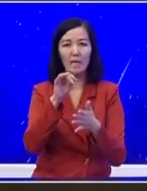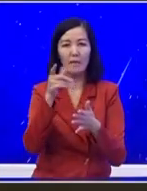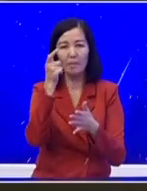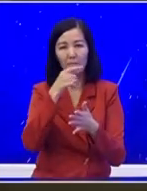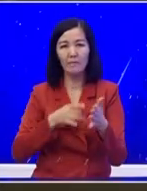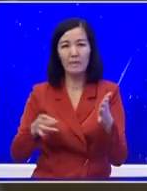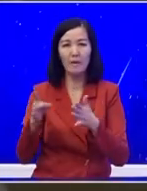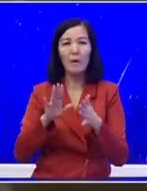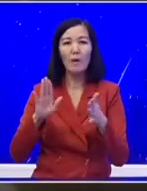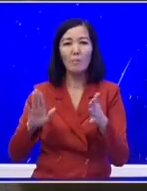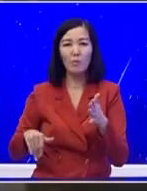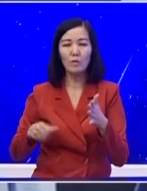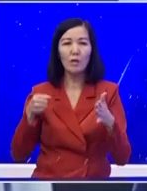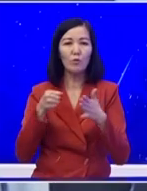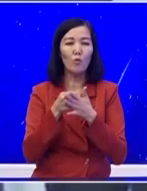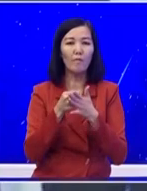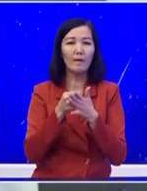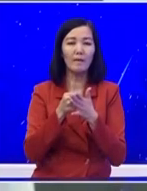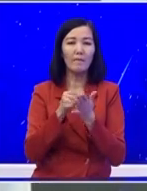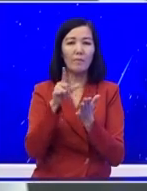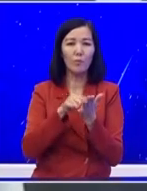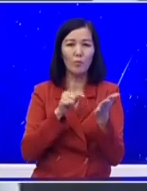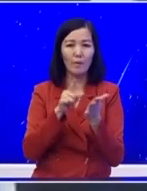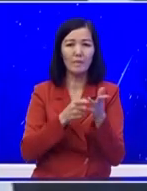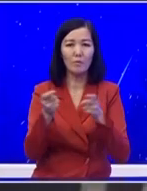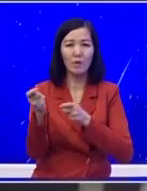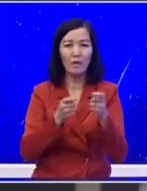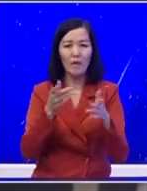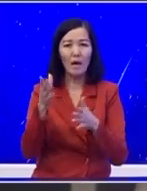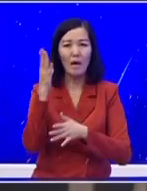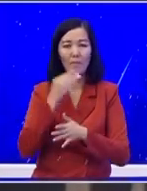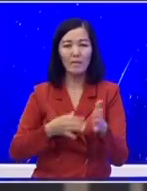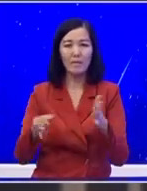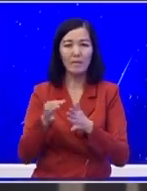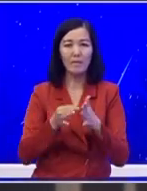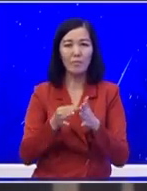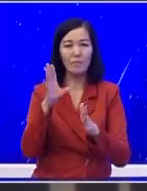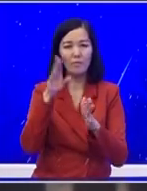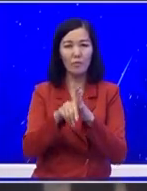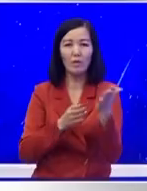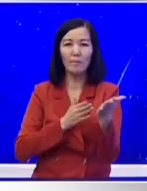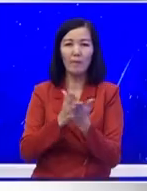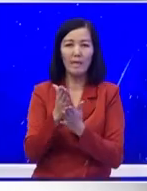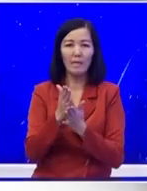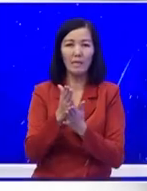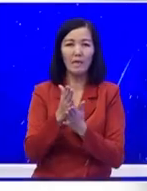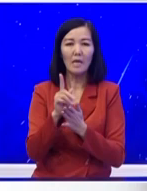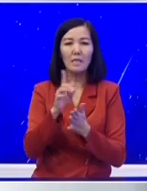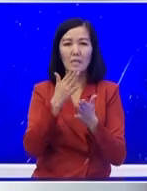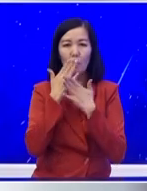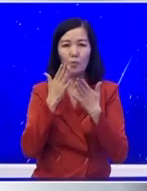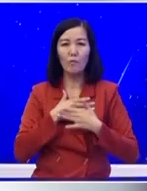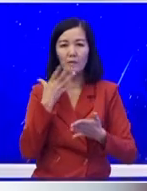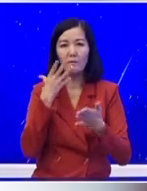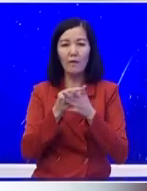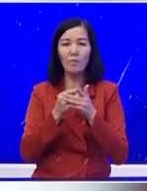районов. После до выхода на заслуженный отдых была руководителем управления внутренней политики Алматинской области. За любовь к своему делу